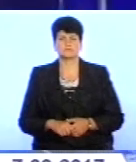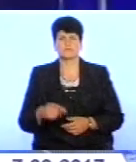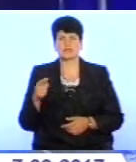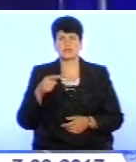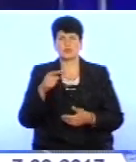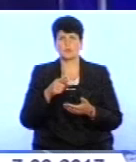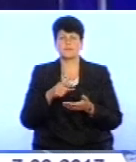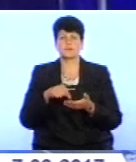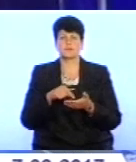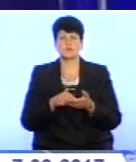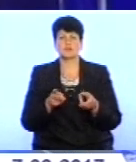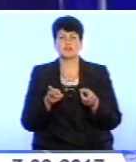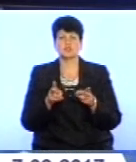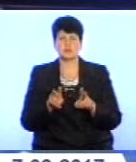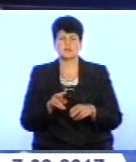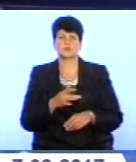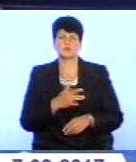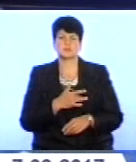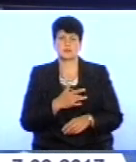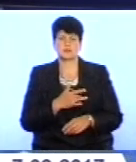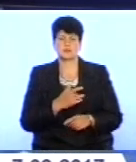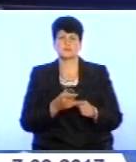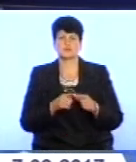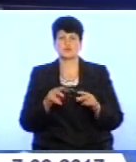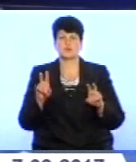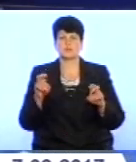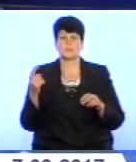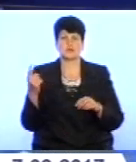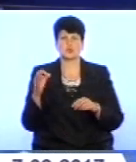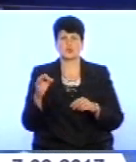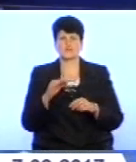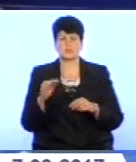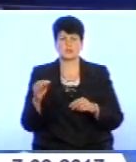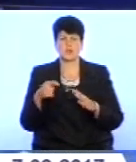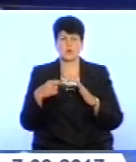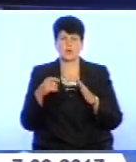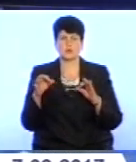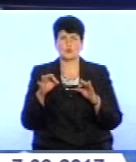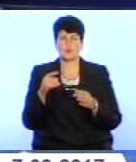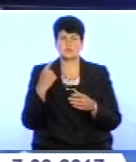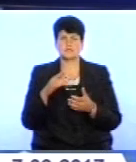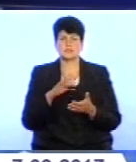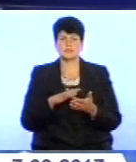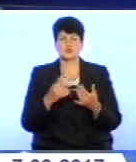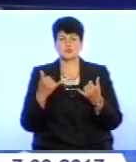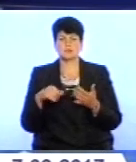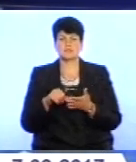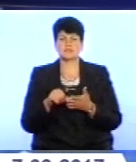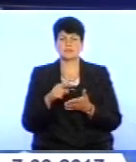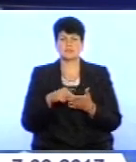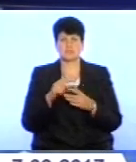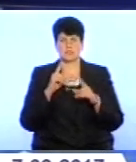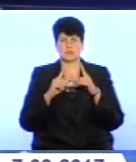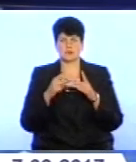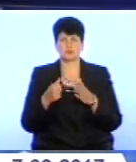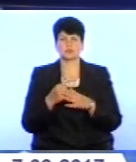Тернопіль – місто, що залишається у серці. Під такою назвою перший офіційний проморолик про обласний центр сьогодні представили у міській раді.